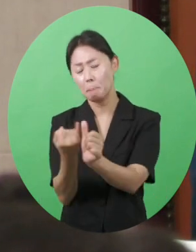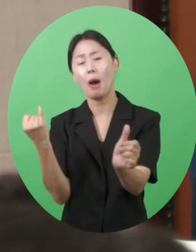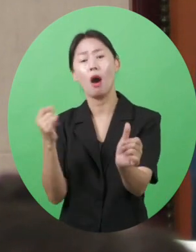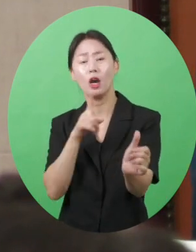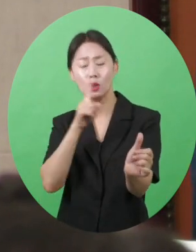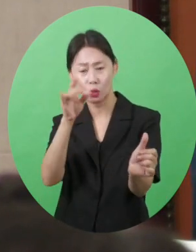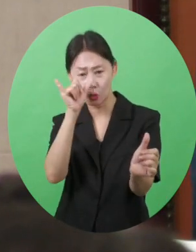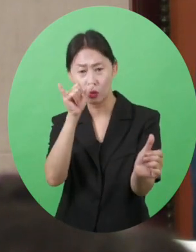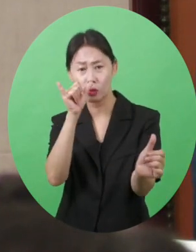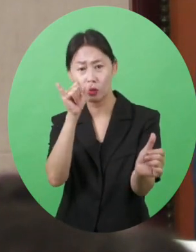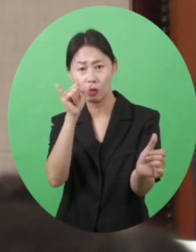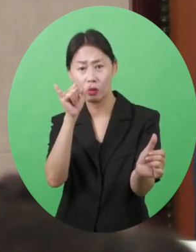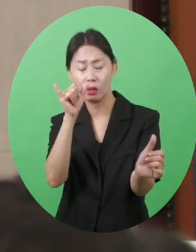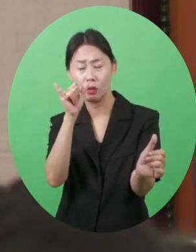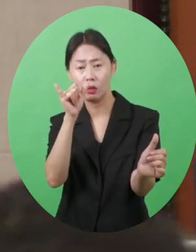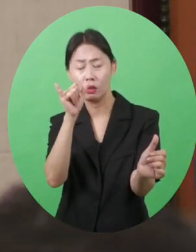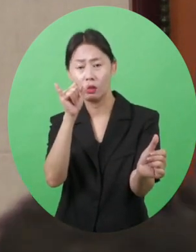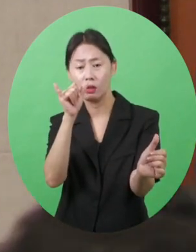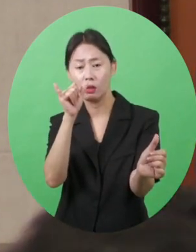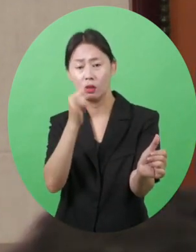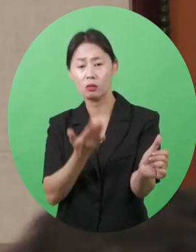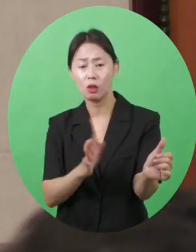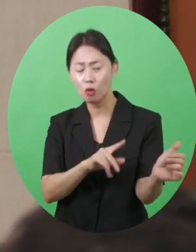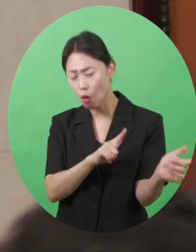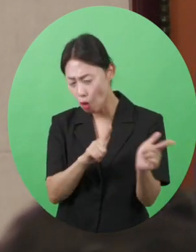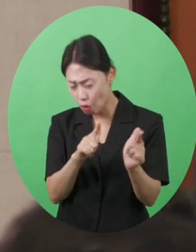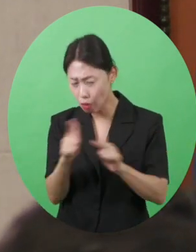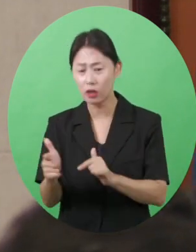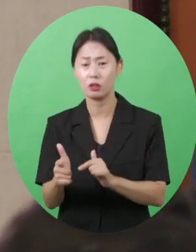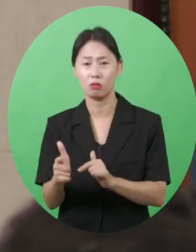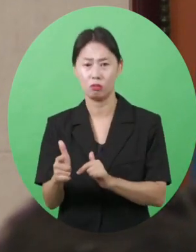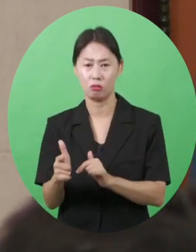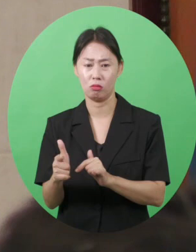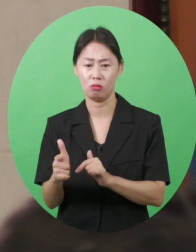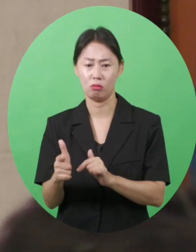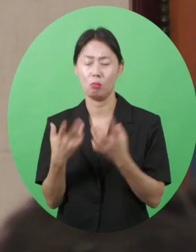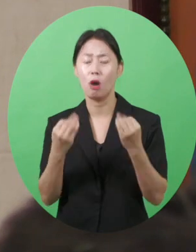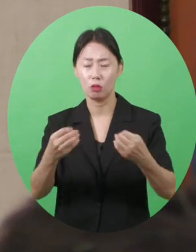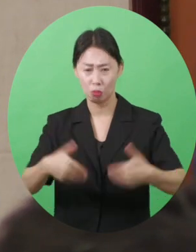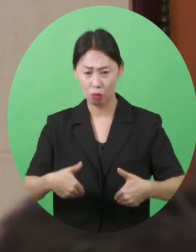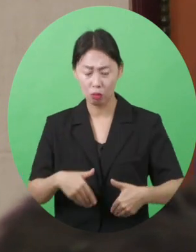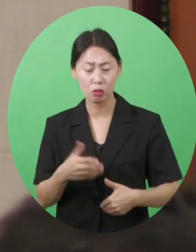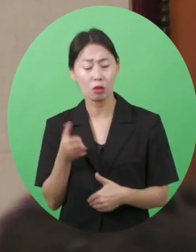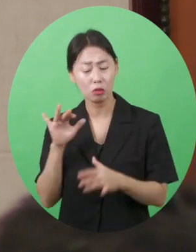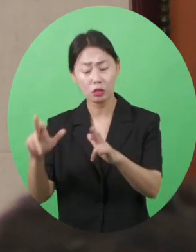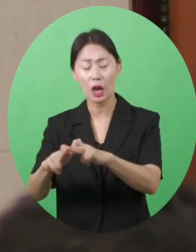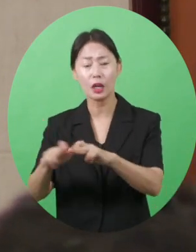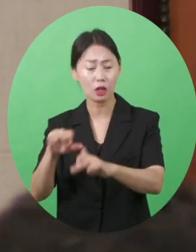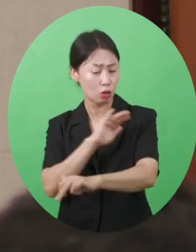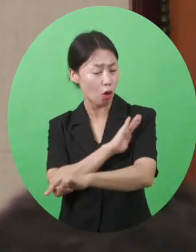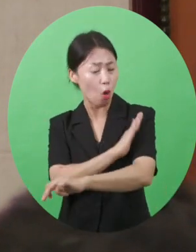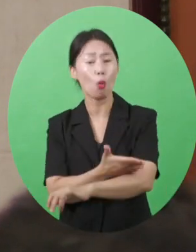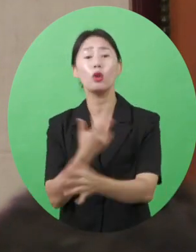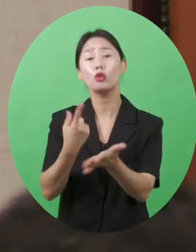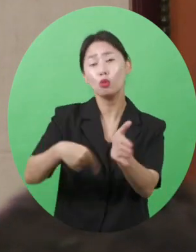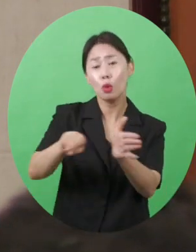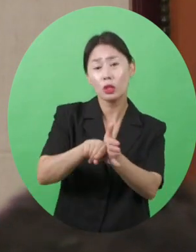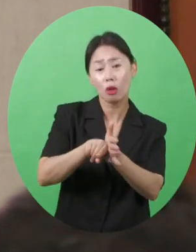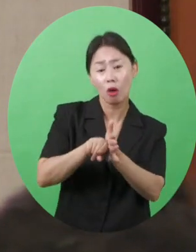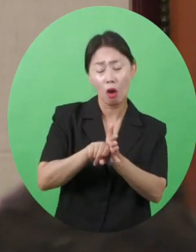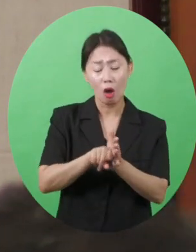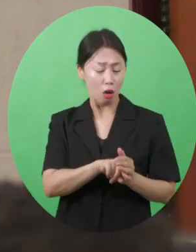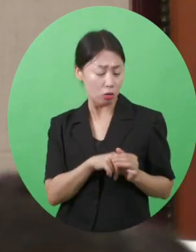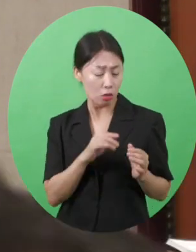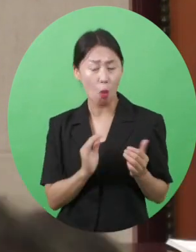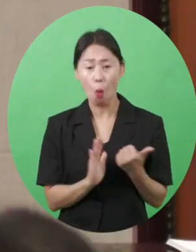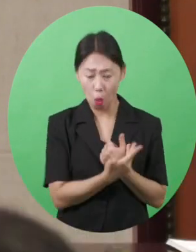소송을 필요로 하는 분들도 계시더라고요. 다양한 요청들이 있으신데 그들의 권리를 위해서는 옹호기관이 법에서